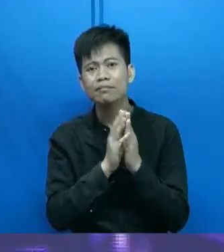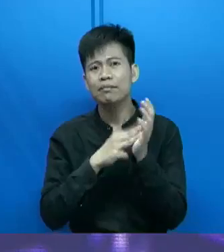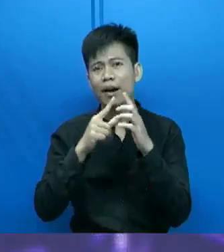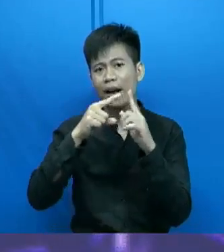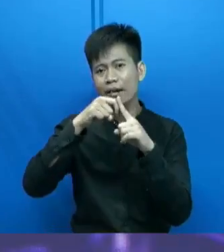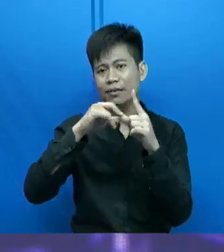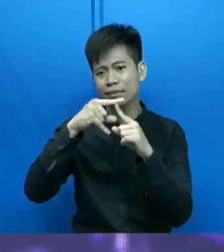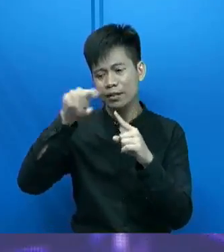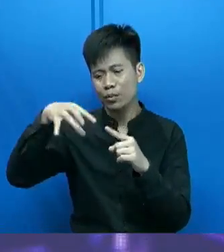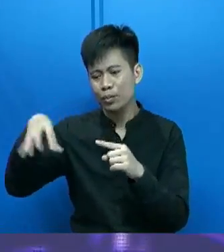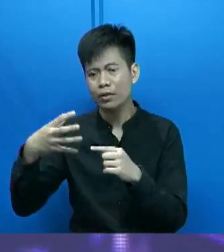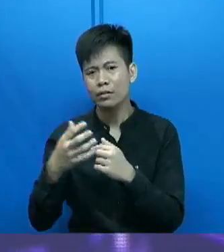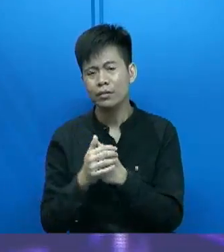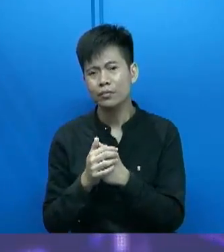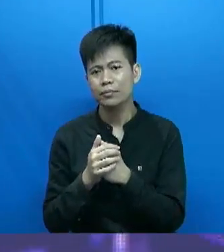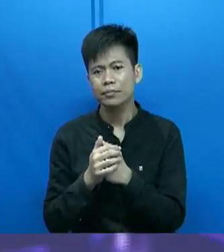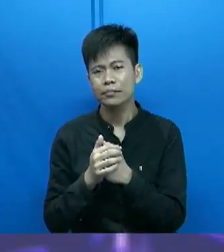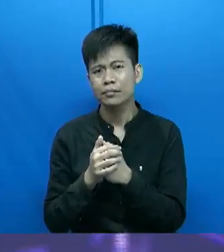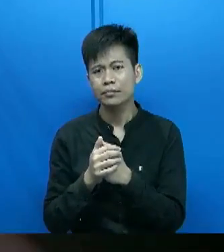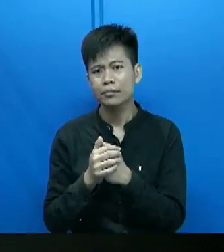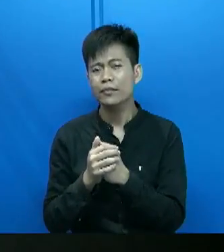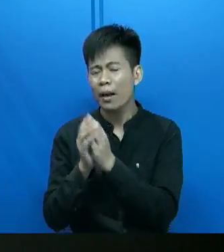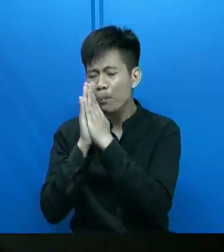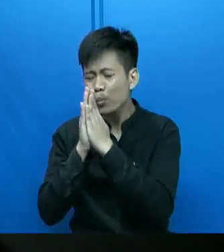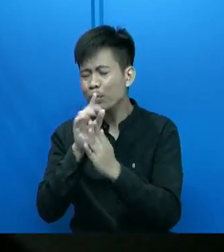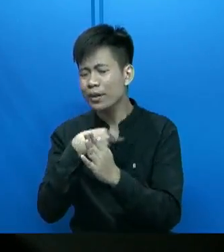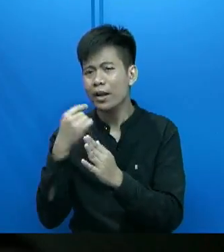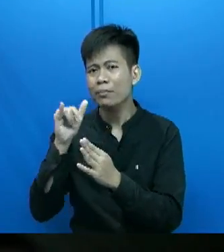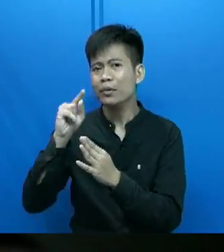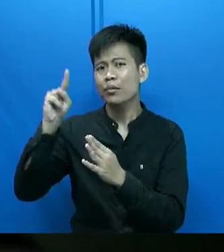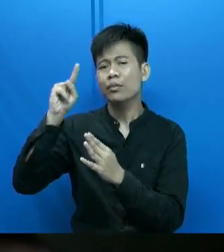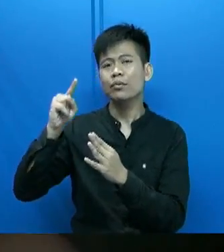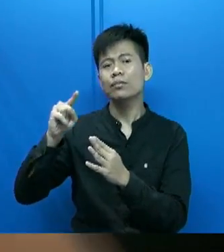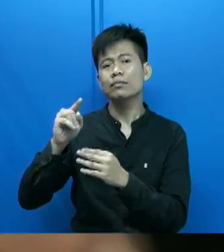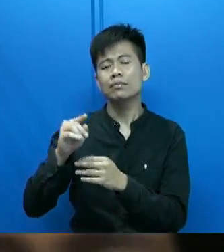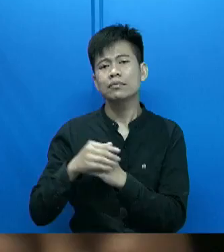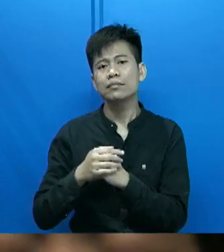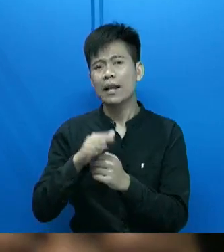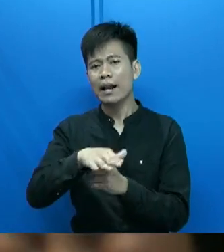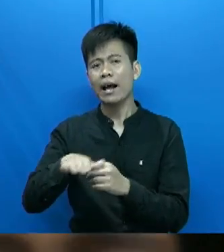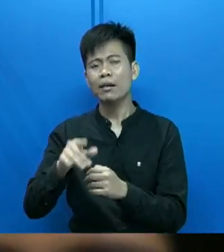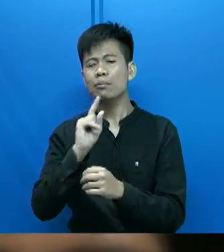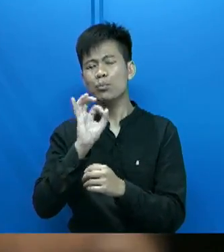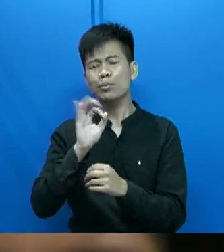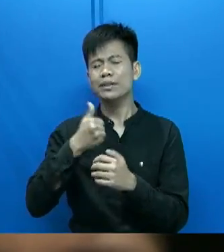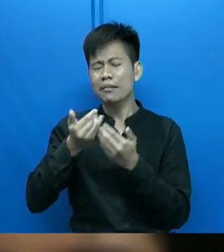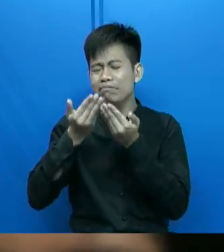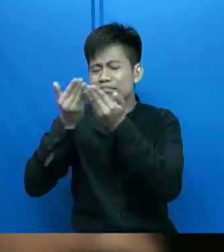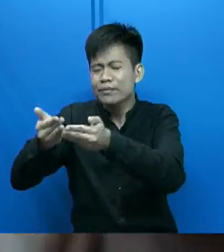terjadi keluarga karena peran para ibu. Dan ampuni kami ya Allah dosa para anak, karena belum memberikan yang terbaik untuk orang tua